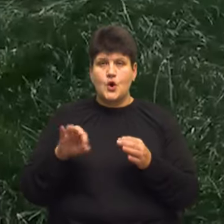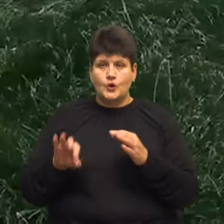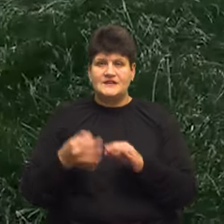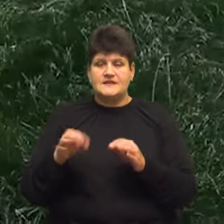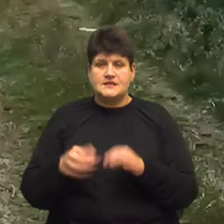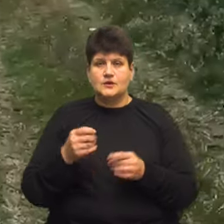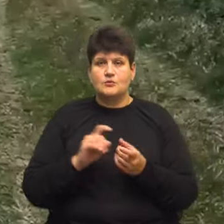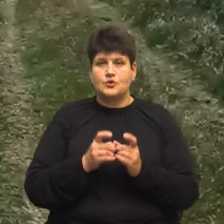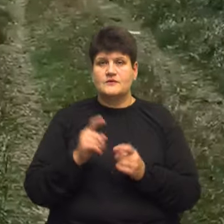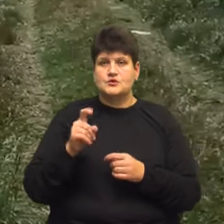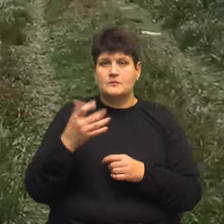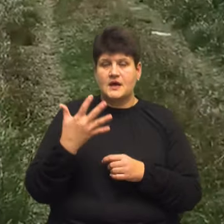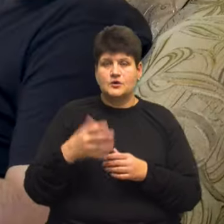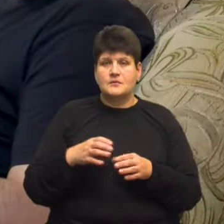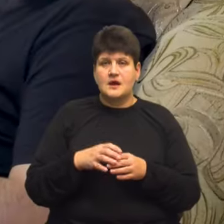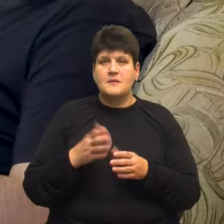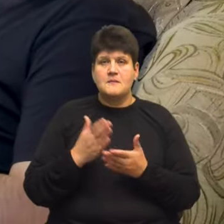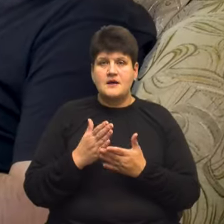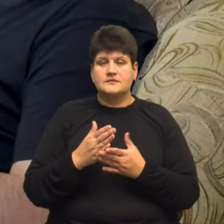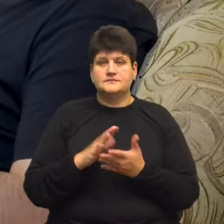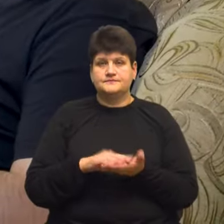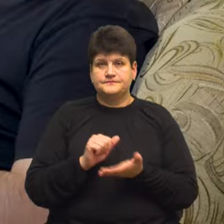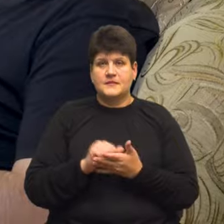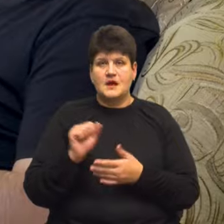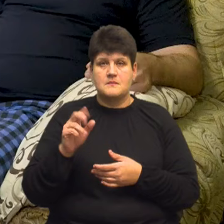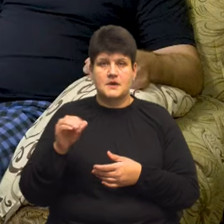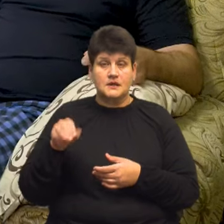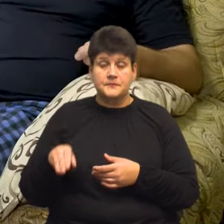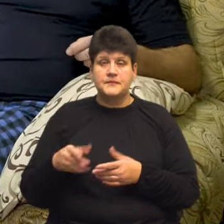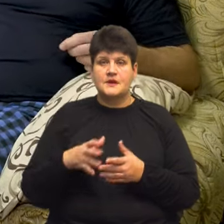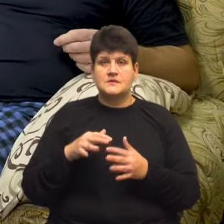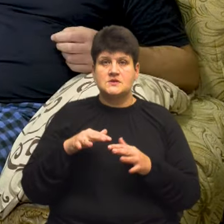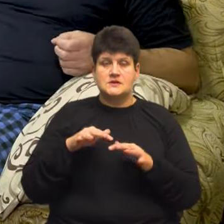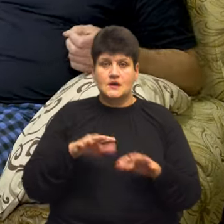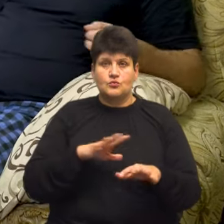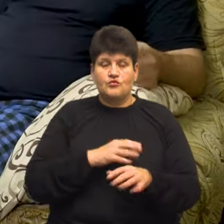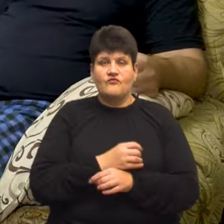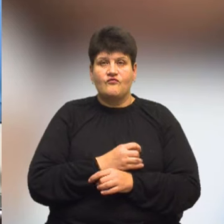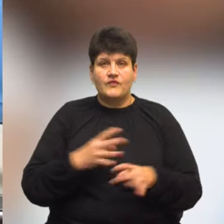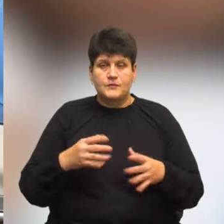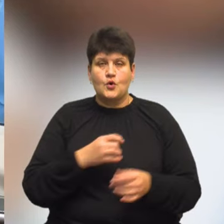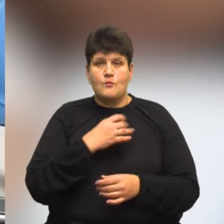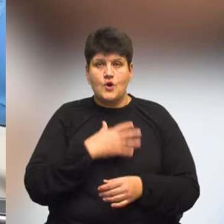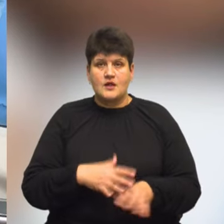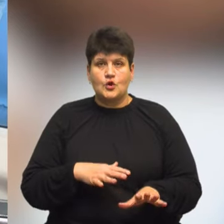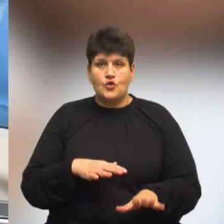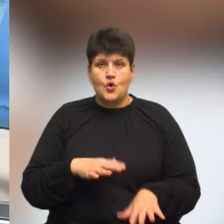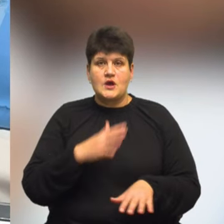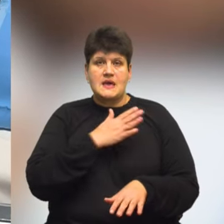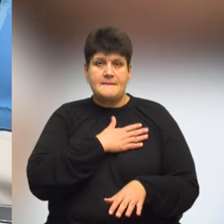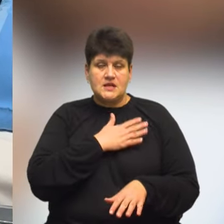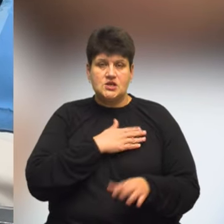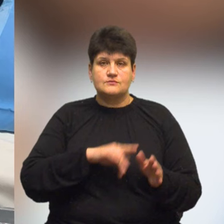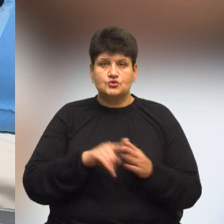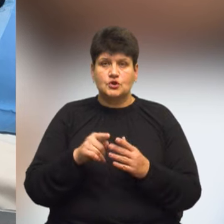бригади тероборони. Мав позивний «Абат». Анатолій розповідає, під час рейду стався вибух. Його поранило в ногу і плече. Спочатку